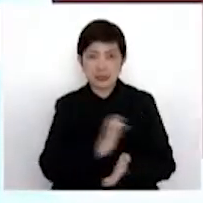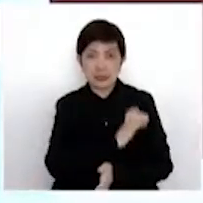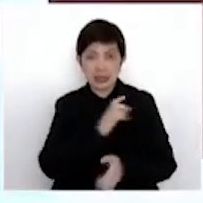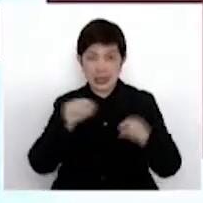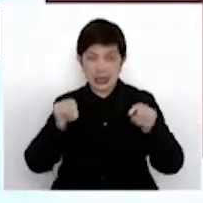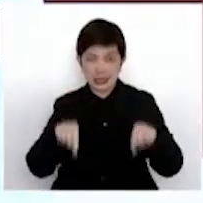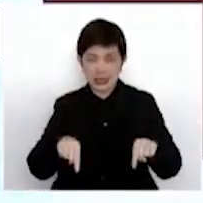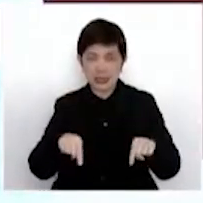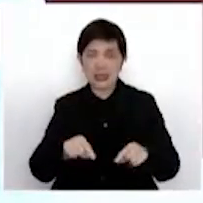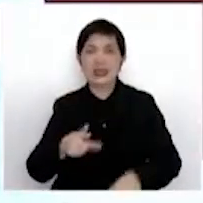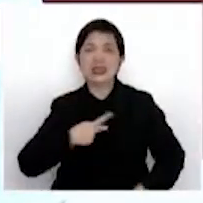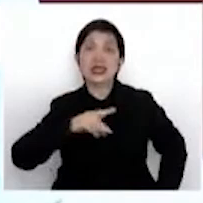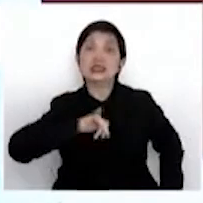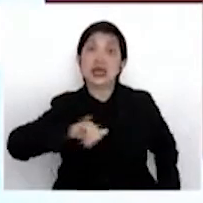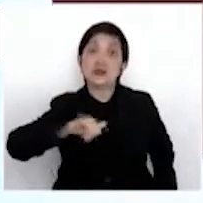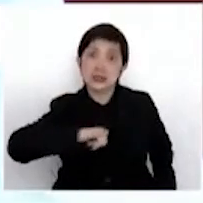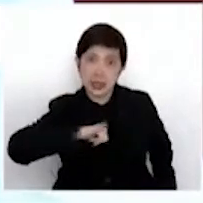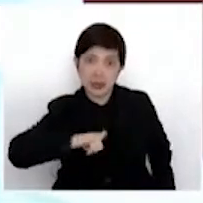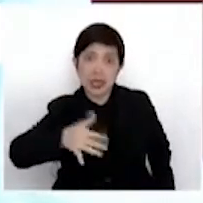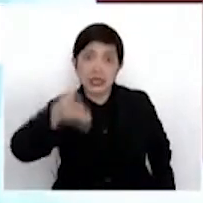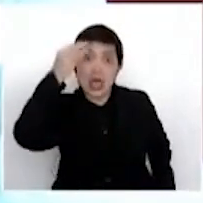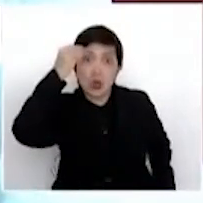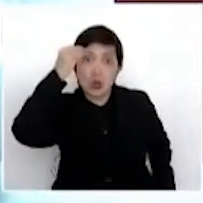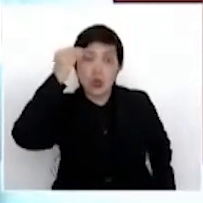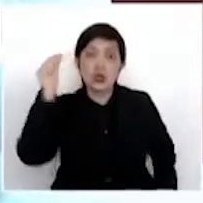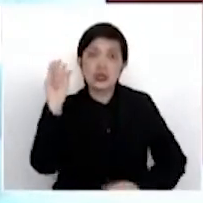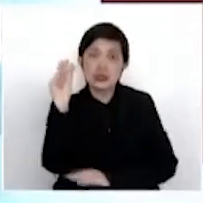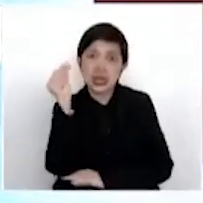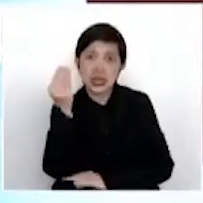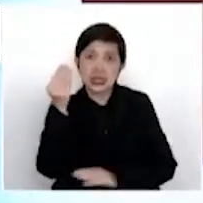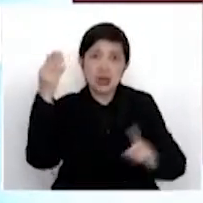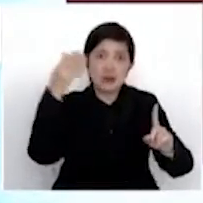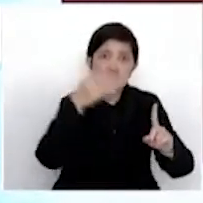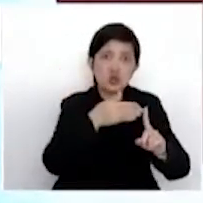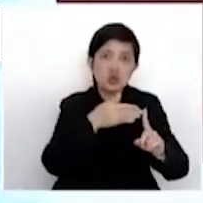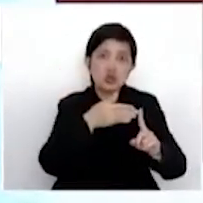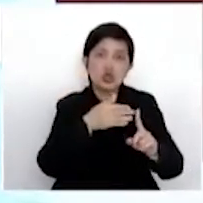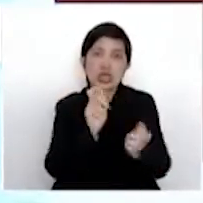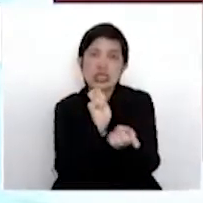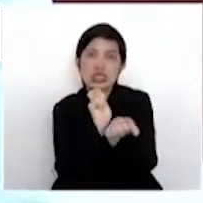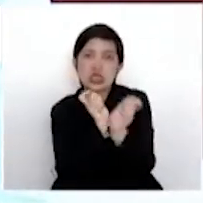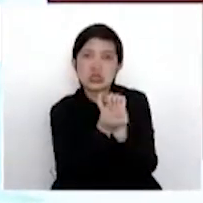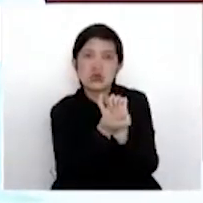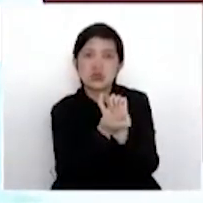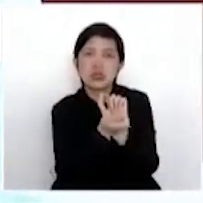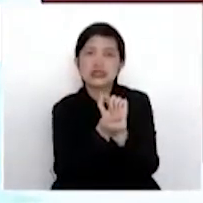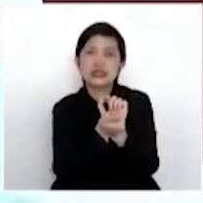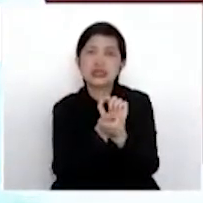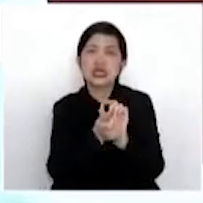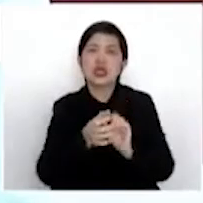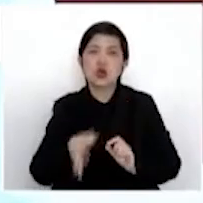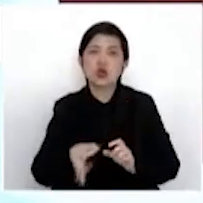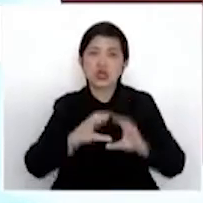ini kita sama-sama tahu bahwa Jakarta sedang menuju kepada transformasi kota Global namun ada